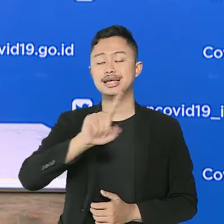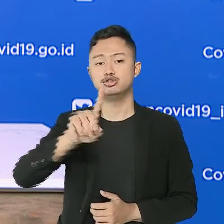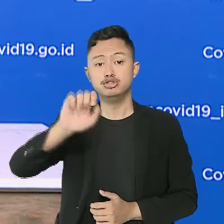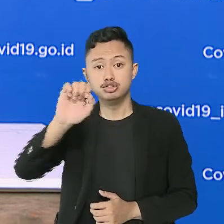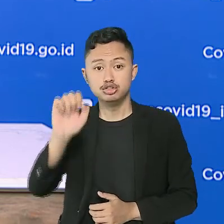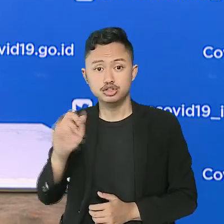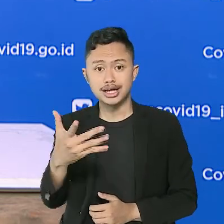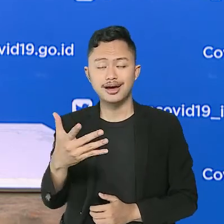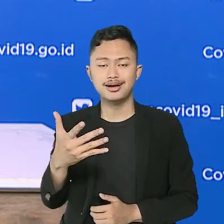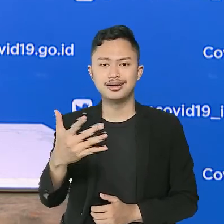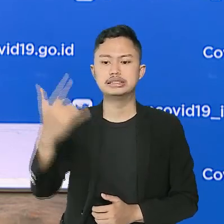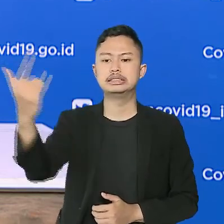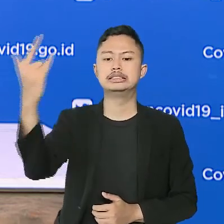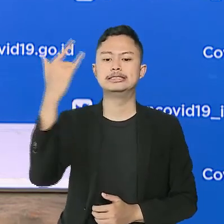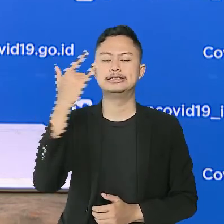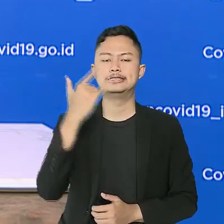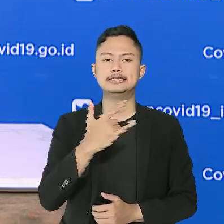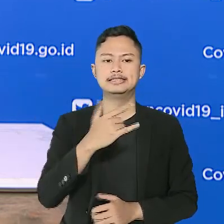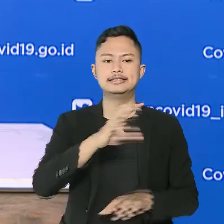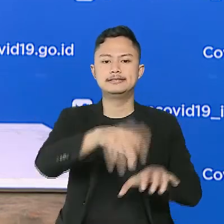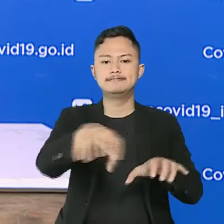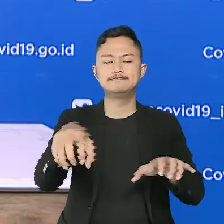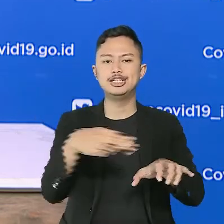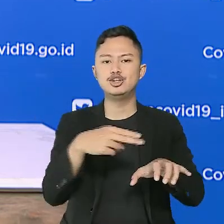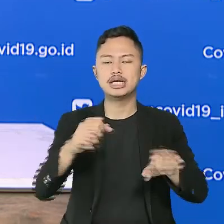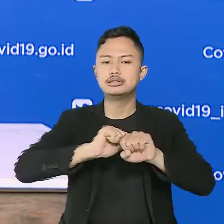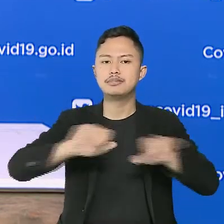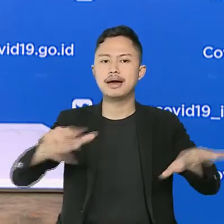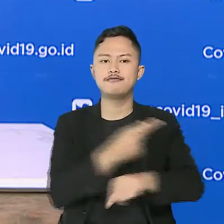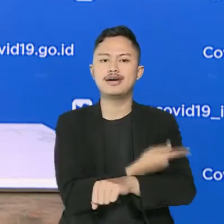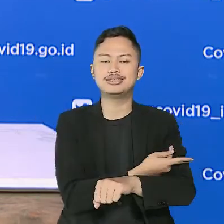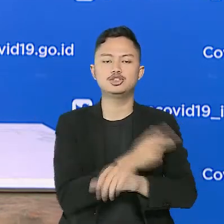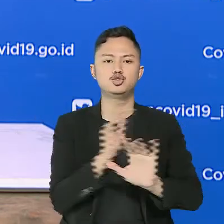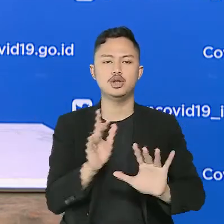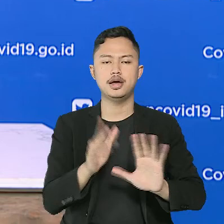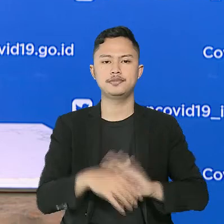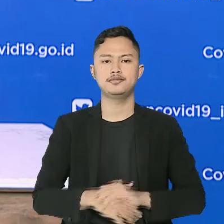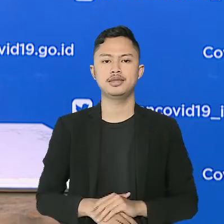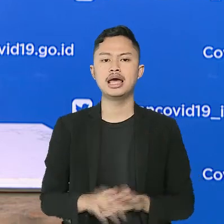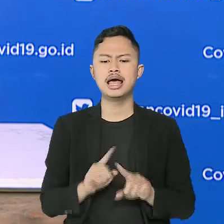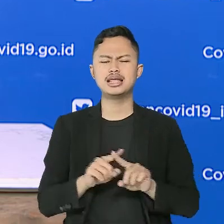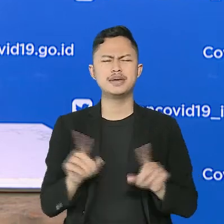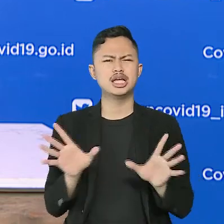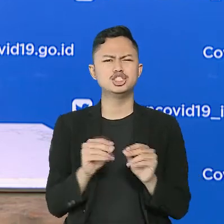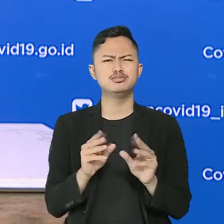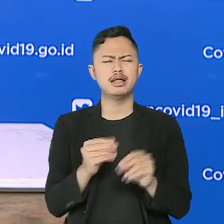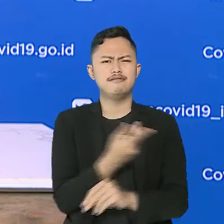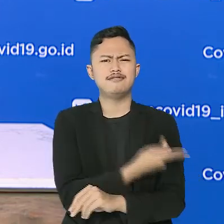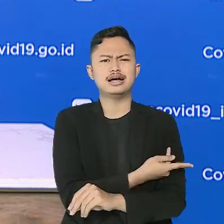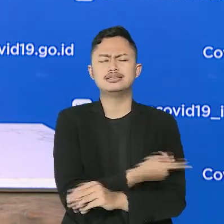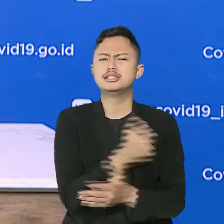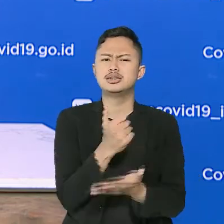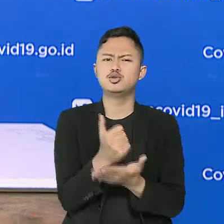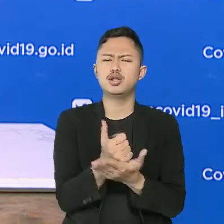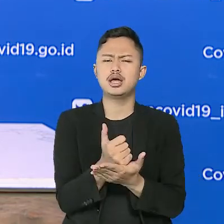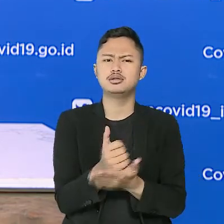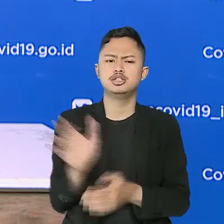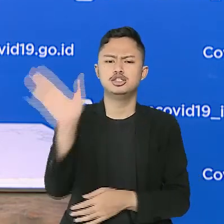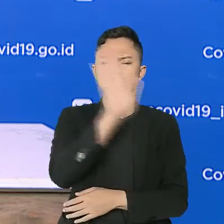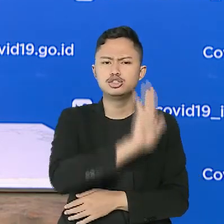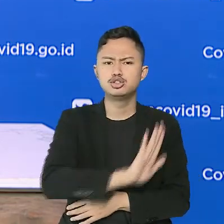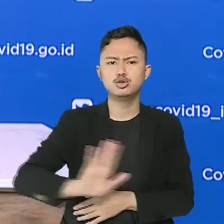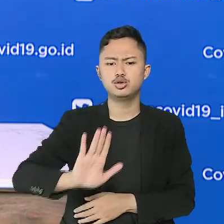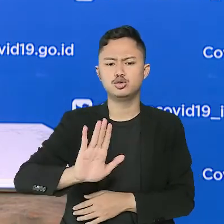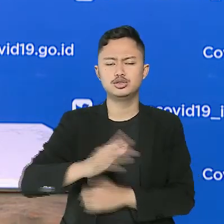vaksin yang didistribusikan ke seluruh daerah di tanah air. Jumlah stok ini cukup untuk kebutuhan pelaksanaan vaksinasi dalam